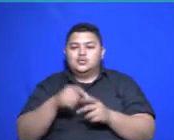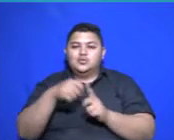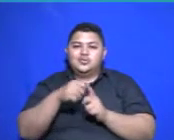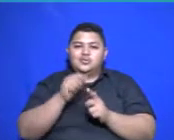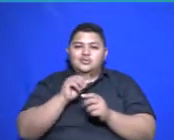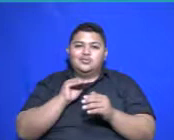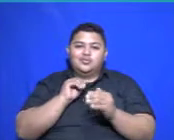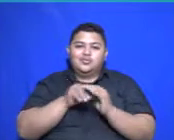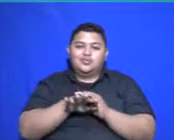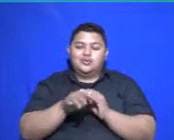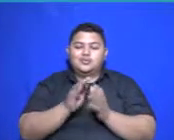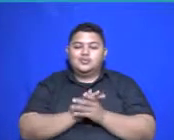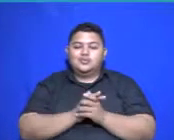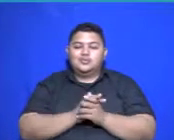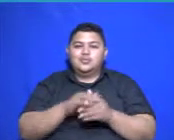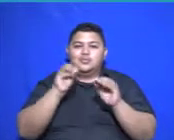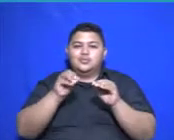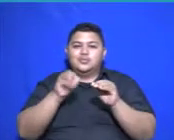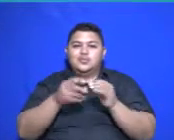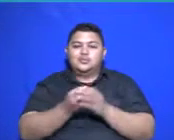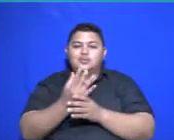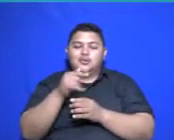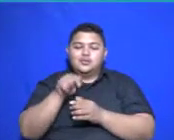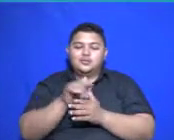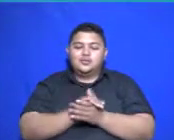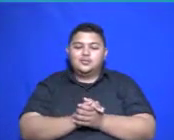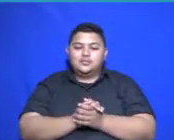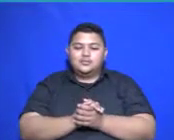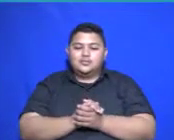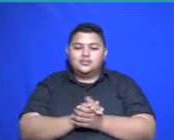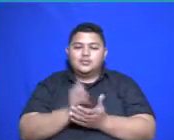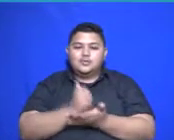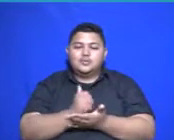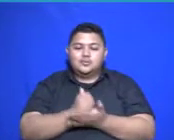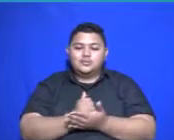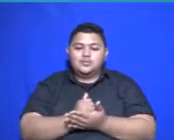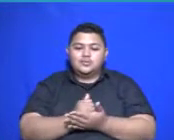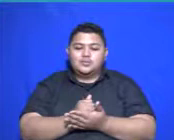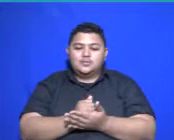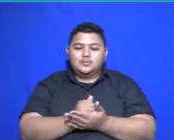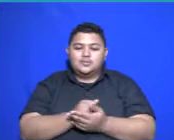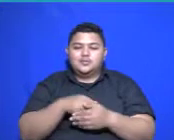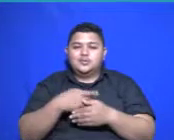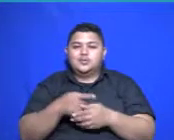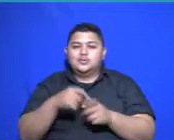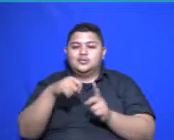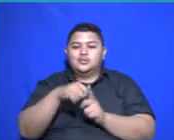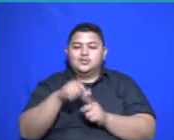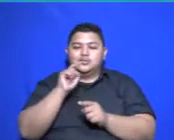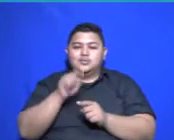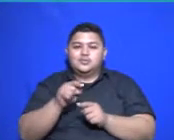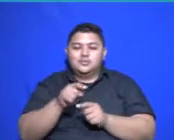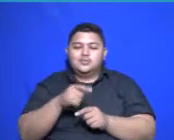tonjolkan. Jadi pembinaan pengembangan itu betul-betul bagaimana koperasi itu